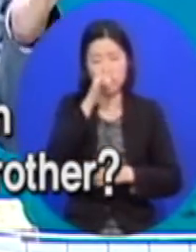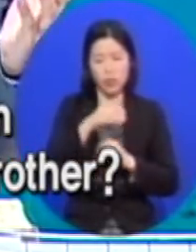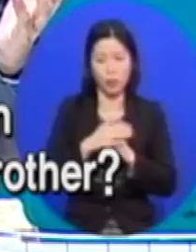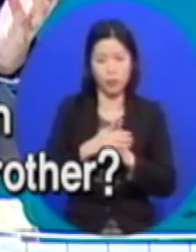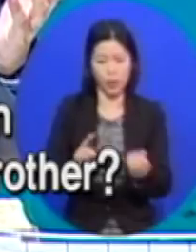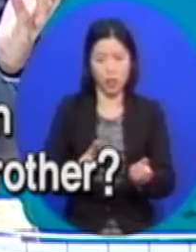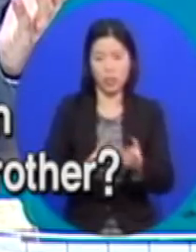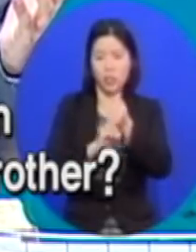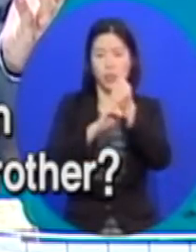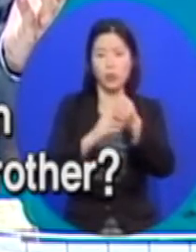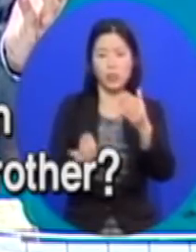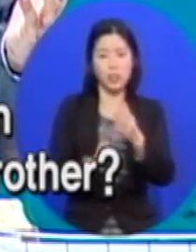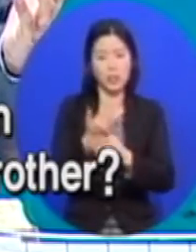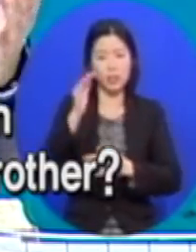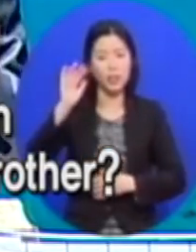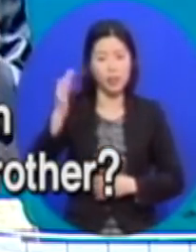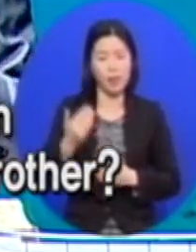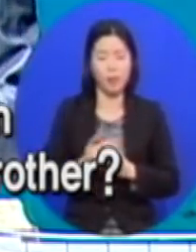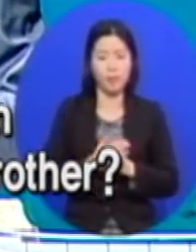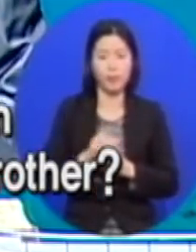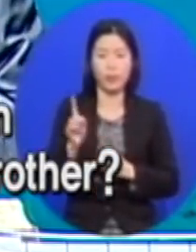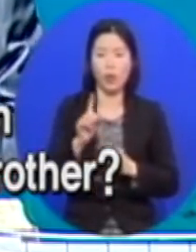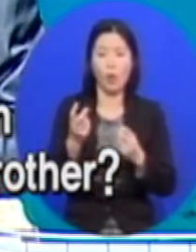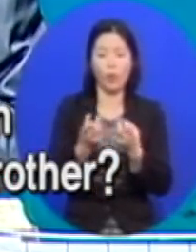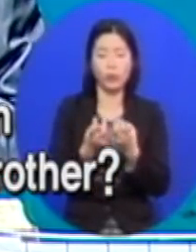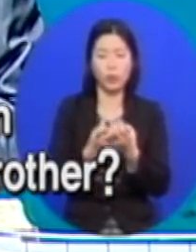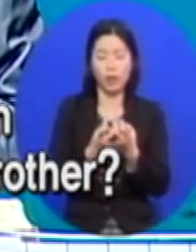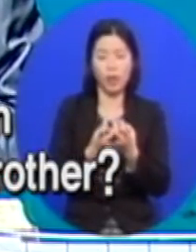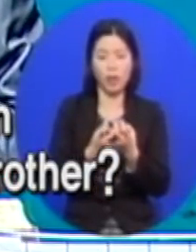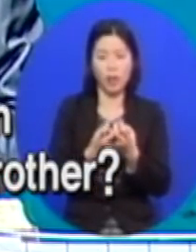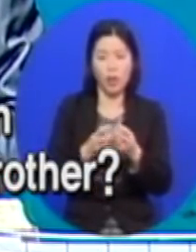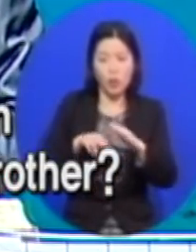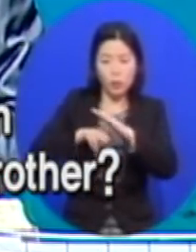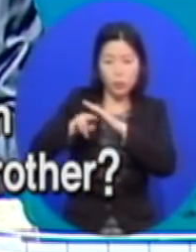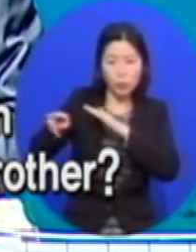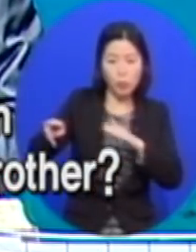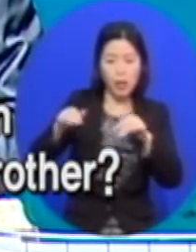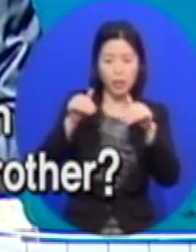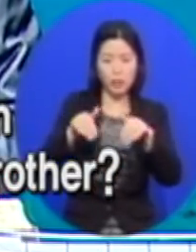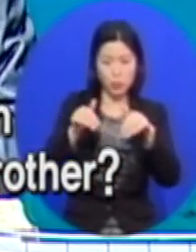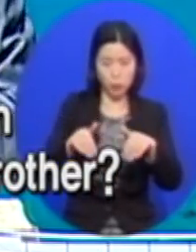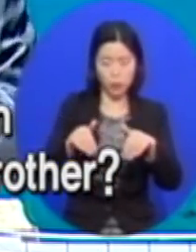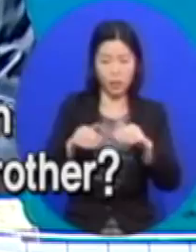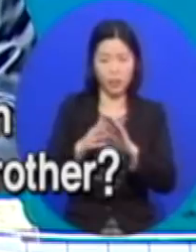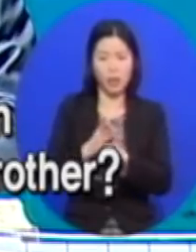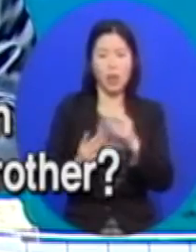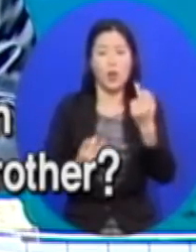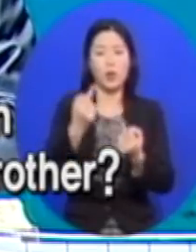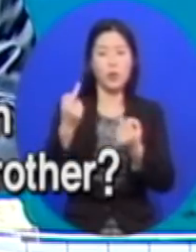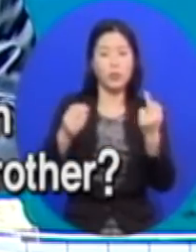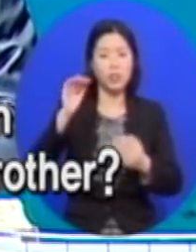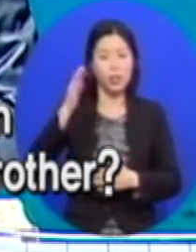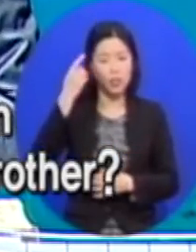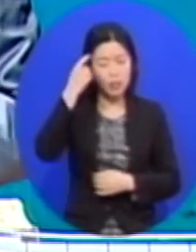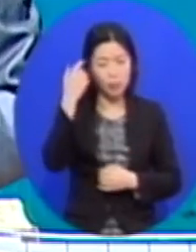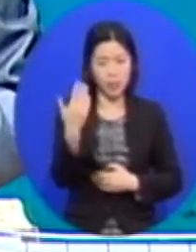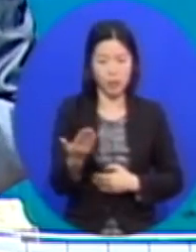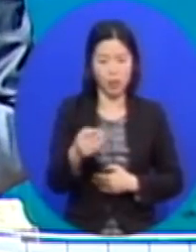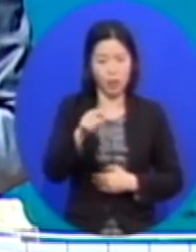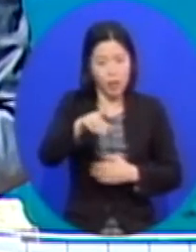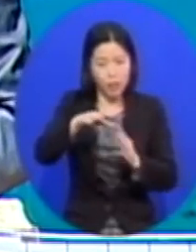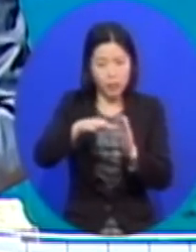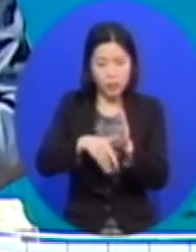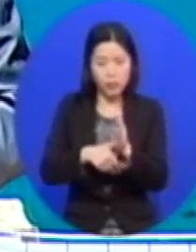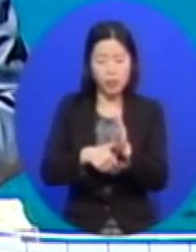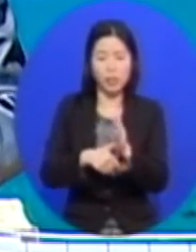기적이 일어 나요 어떻게 도망간 종이 형제가 됩니까 그때 당시